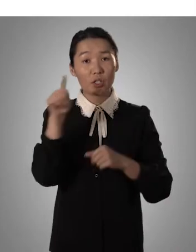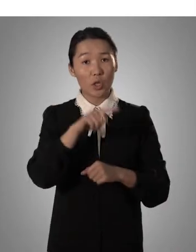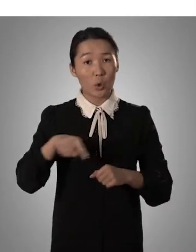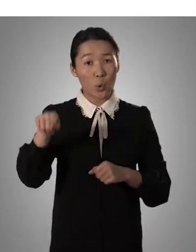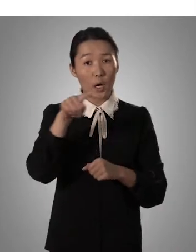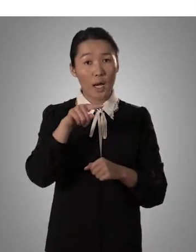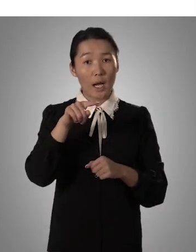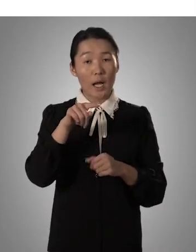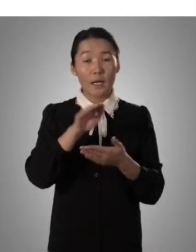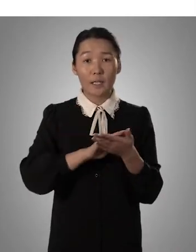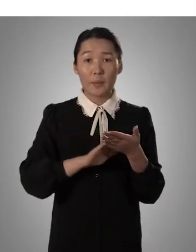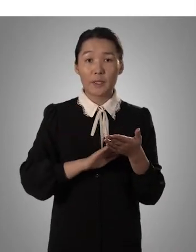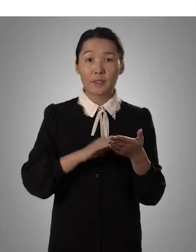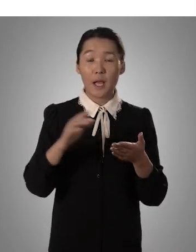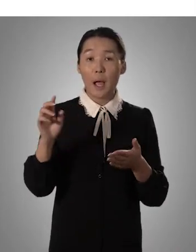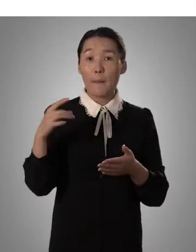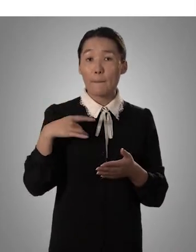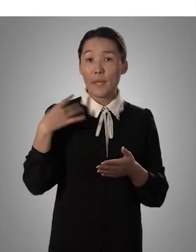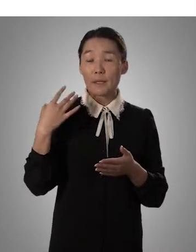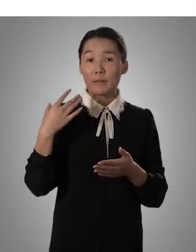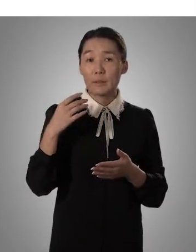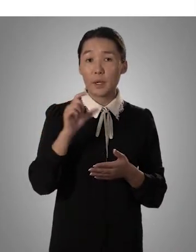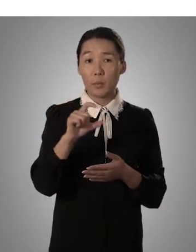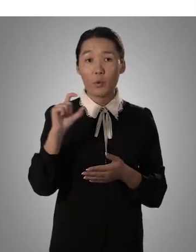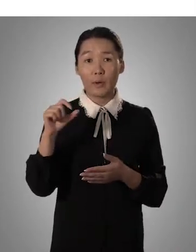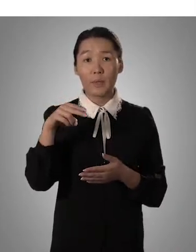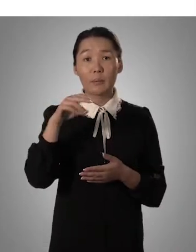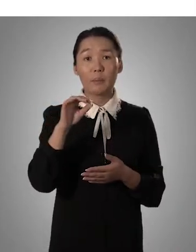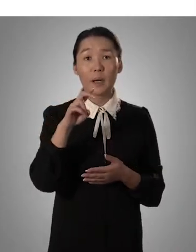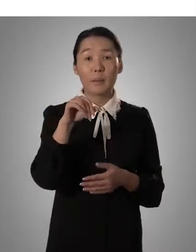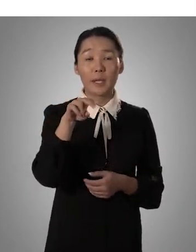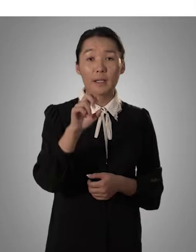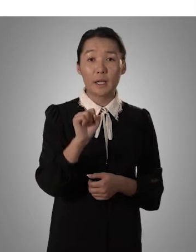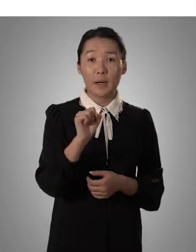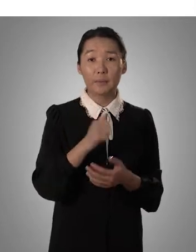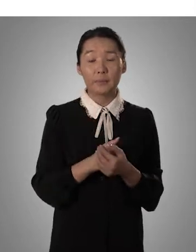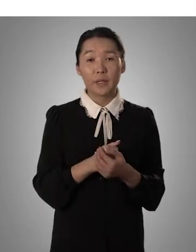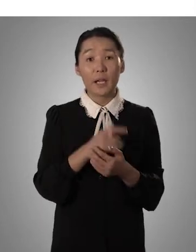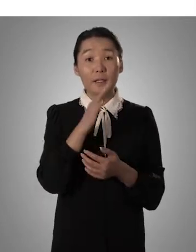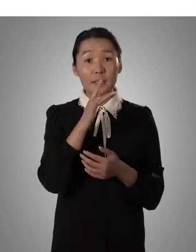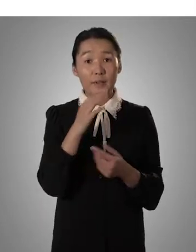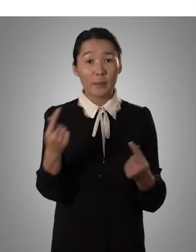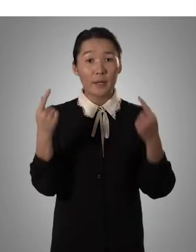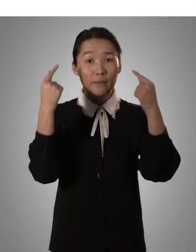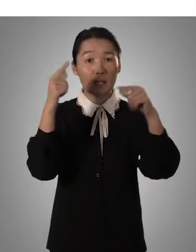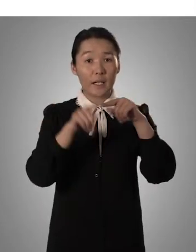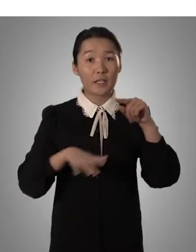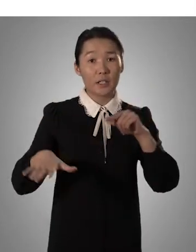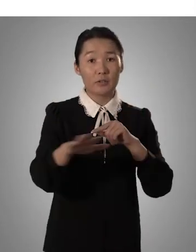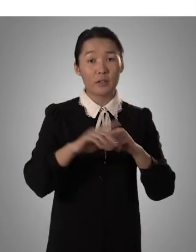белыми эмалевыми буквами победа за время великой отечественной войны